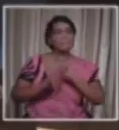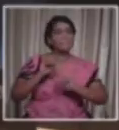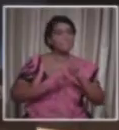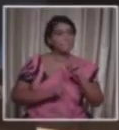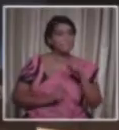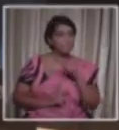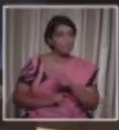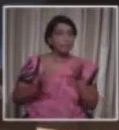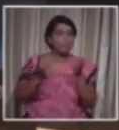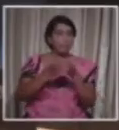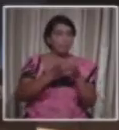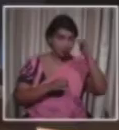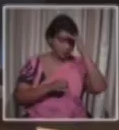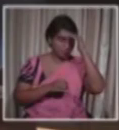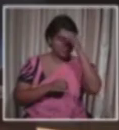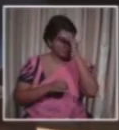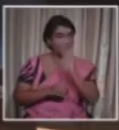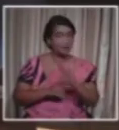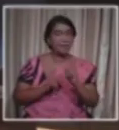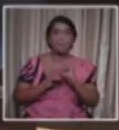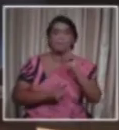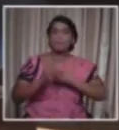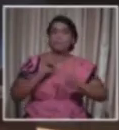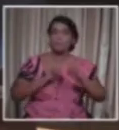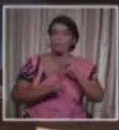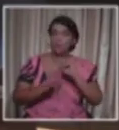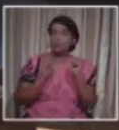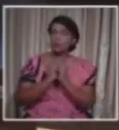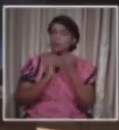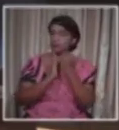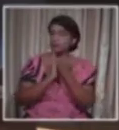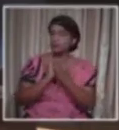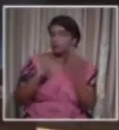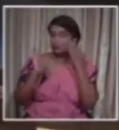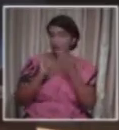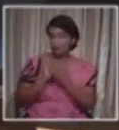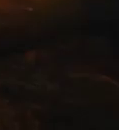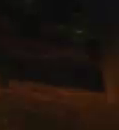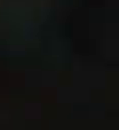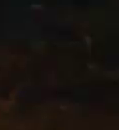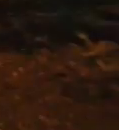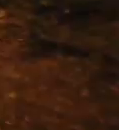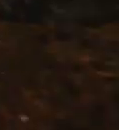පාර්ලිමේන්තුවේ පක්ෂනායකයන් සහ පාර්ලිමේන්තු කටයුතු පිළිබඳ කාරක සභාව